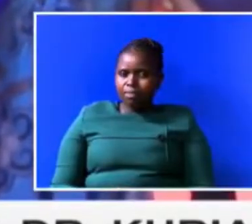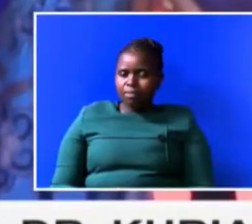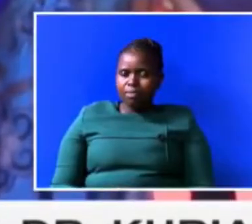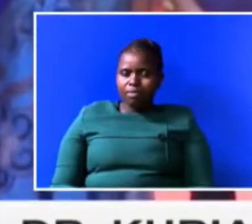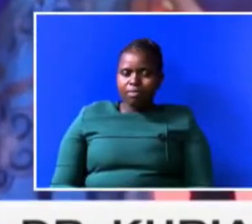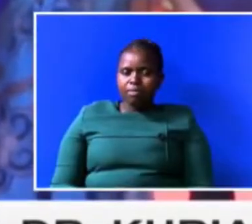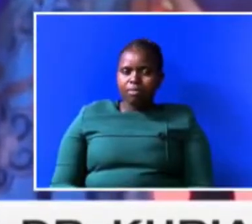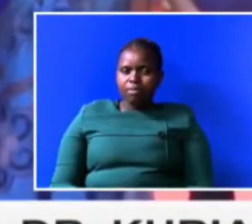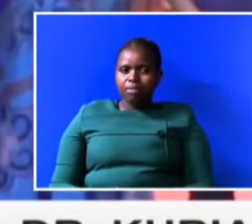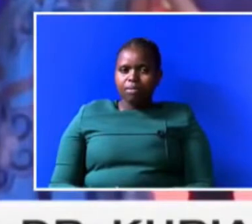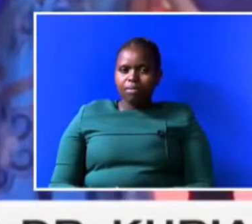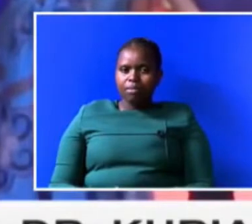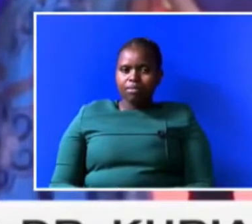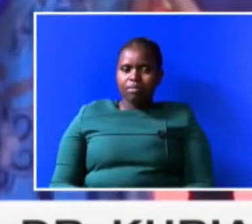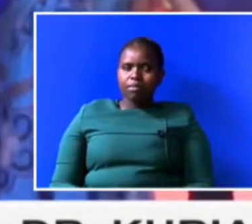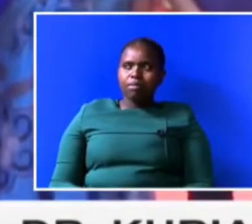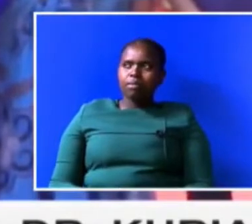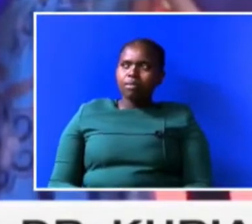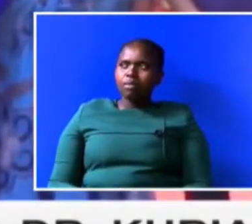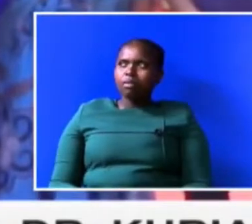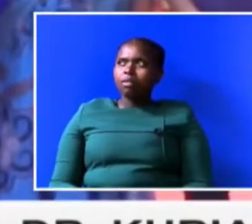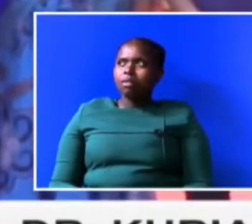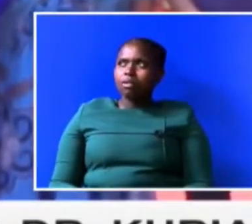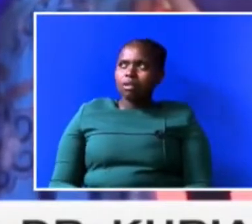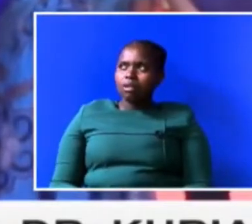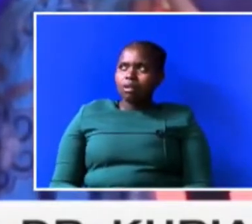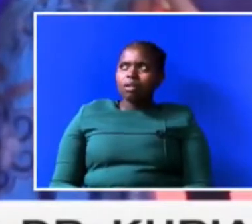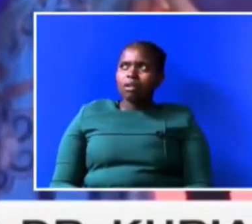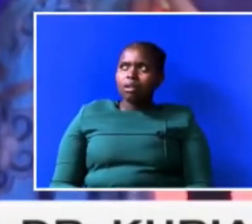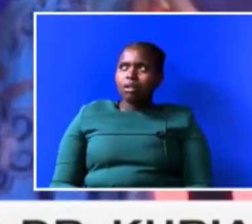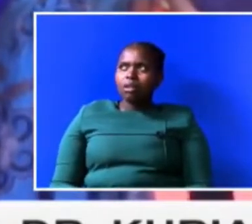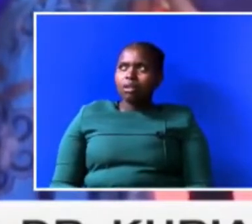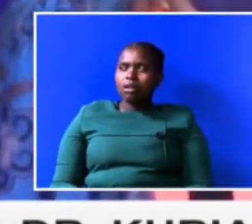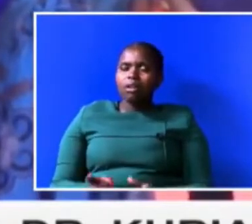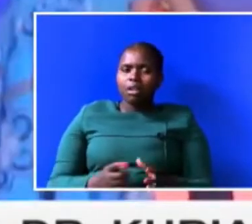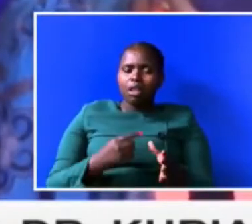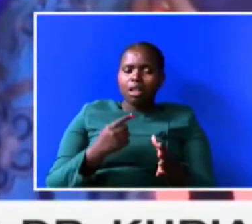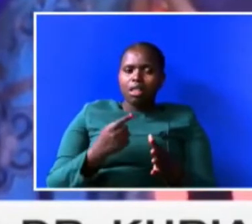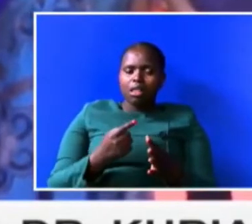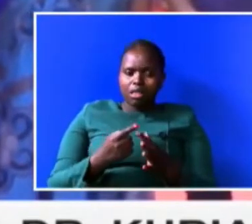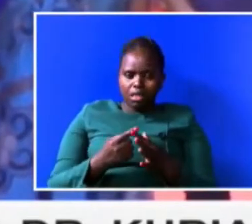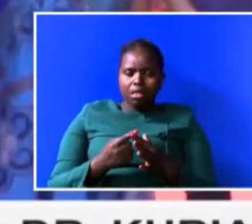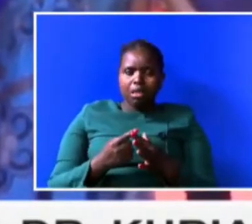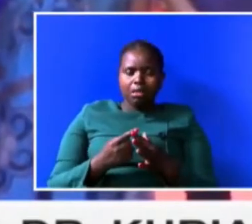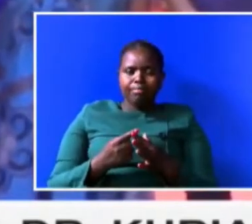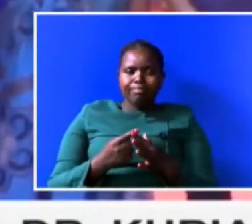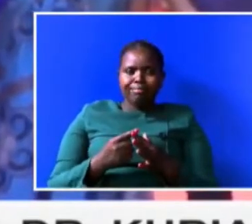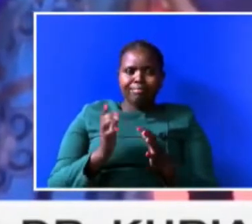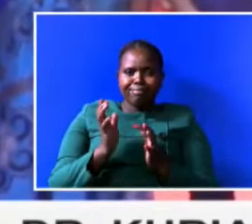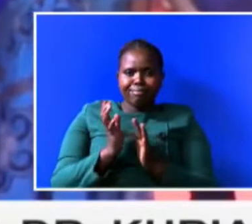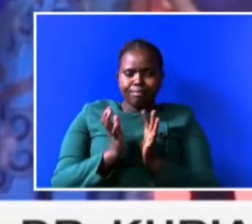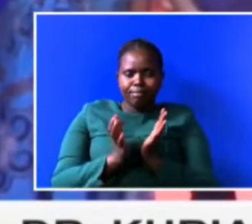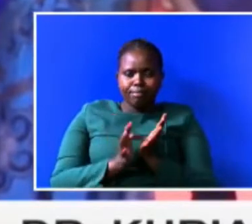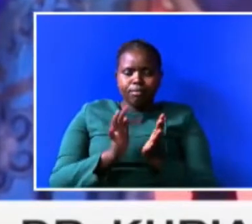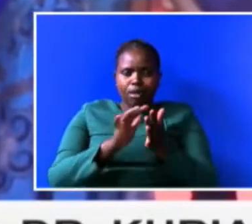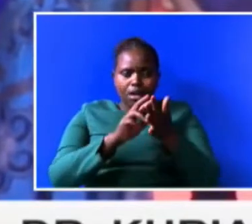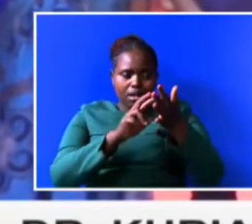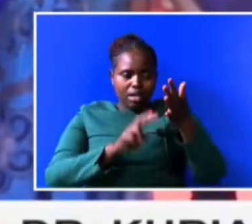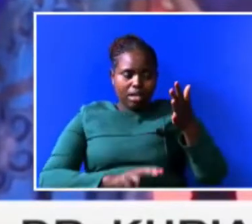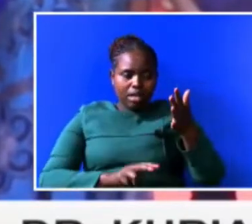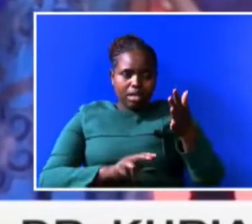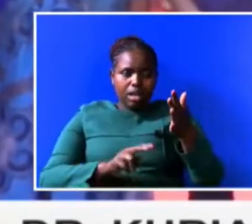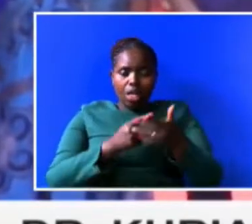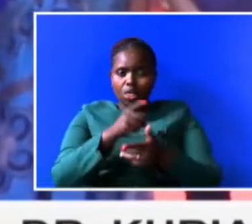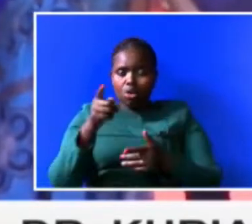Triangle Applied Ethics, ili iweze kusomwa na wale ambao